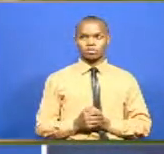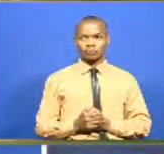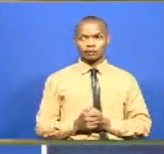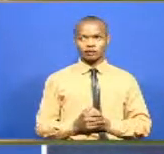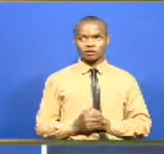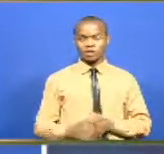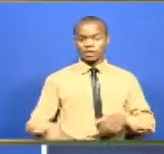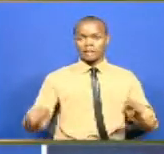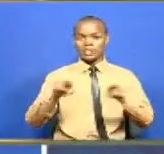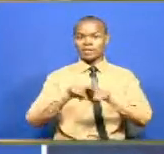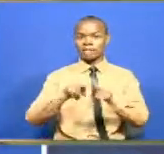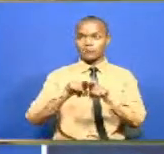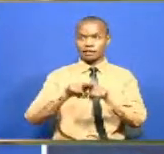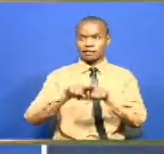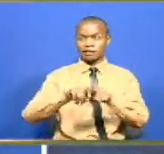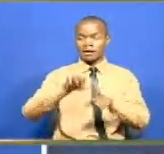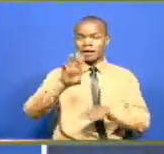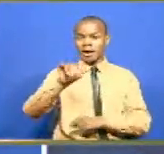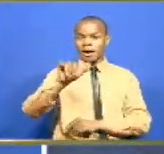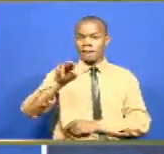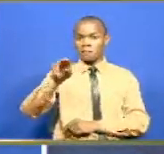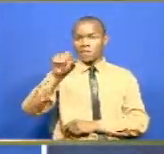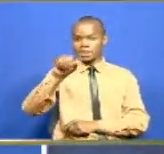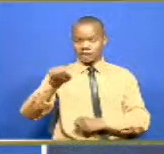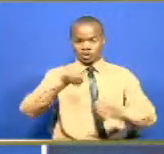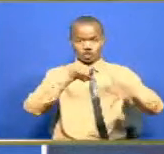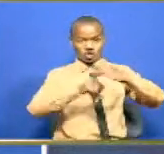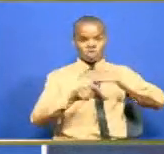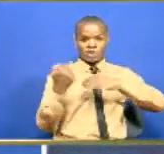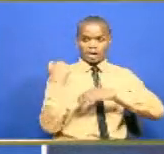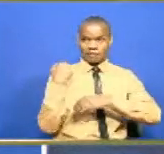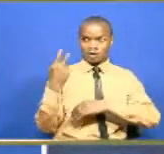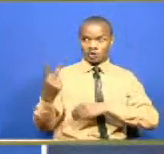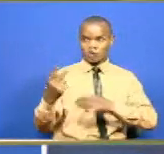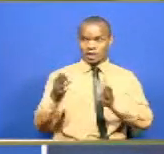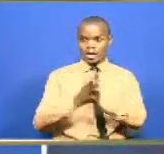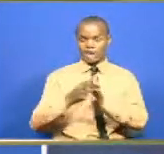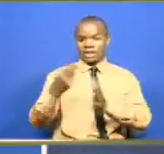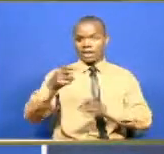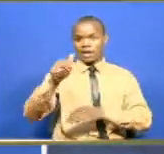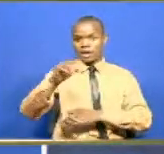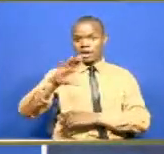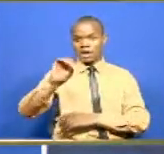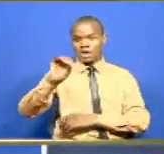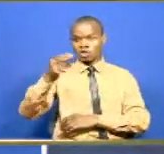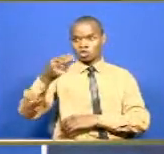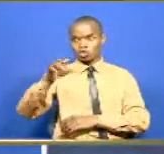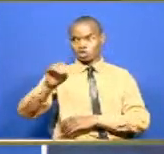Aidha, Burns alipatika kimiani bao la pili kisha Iheanacho akafunga bao la tatu.